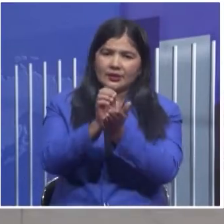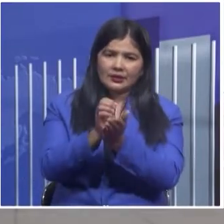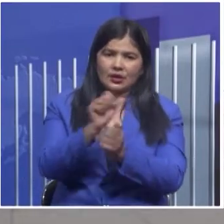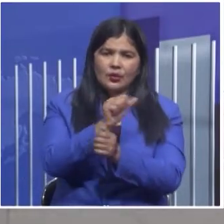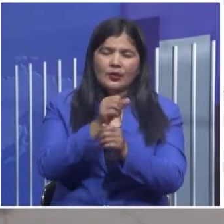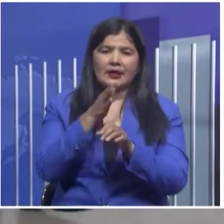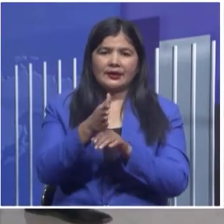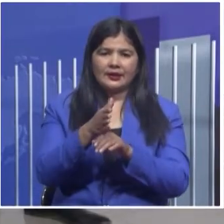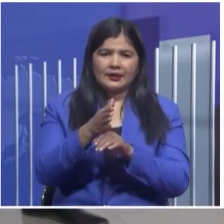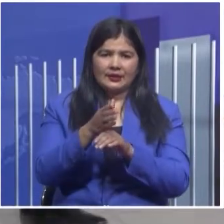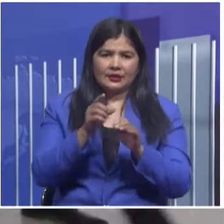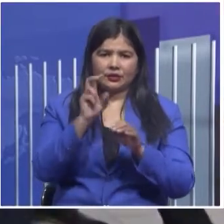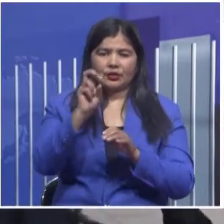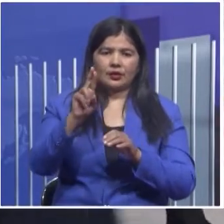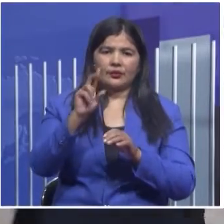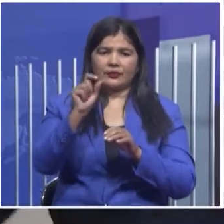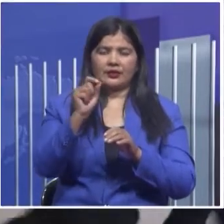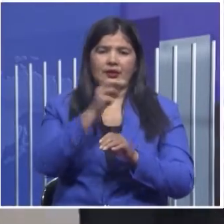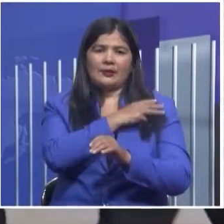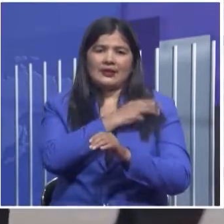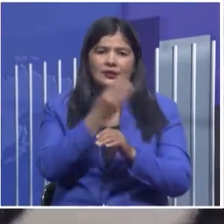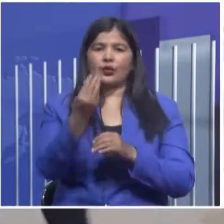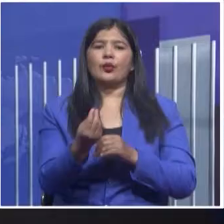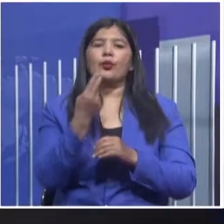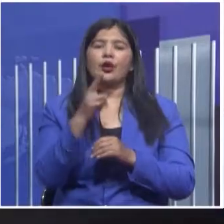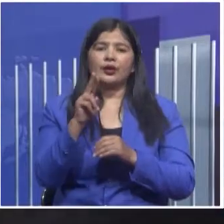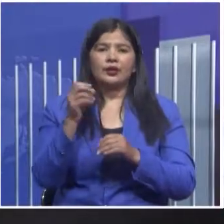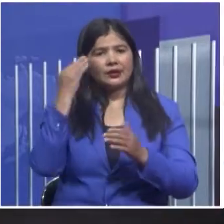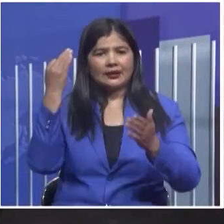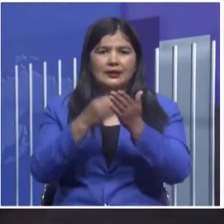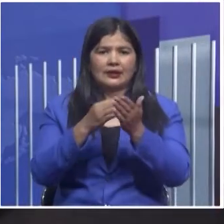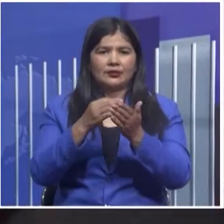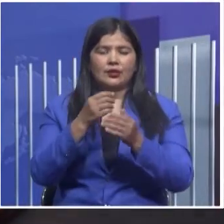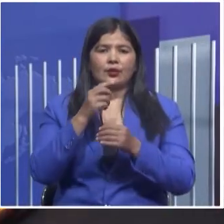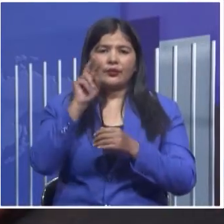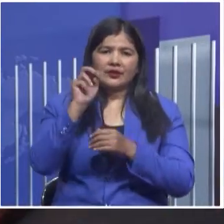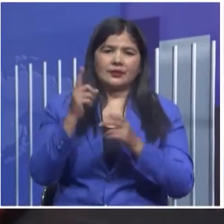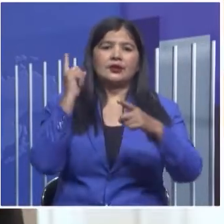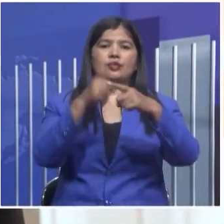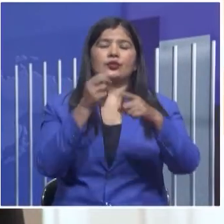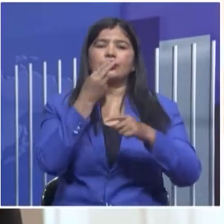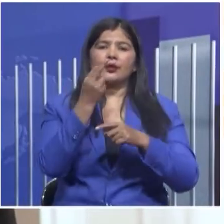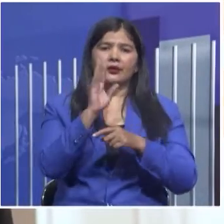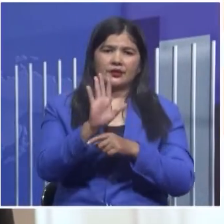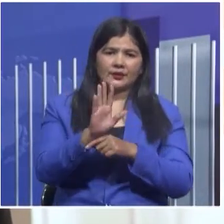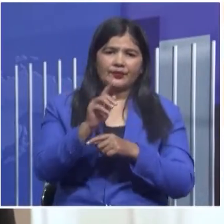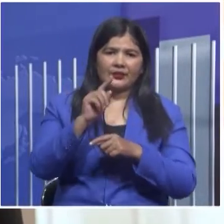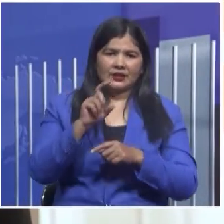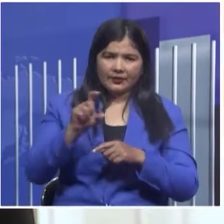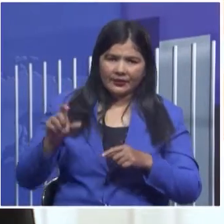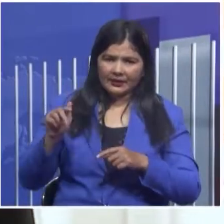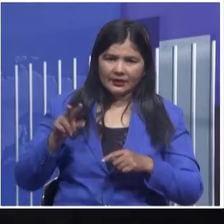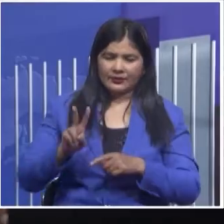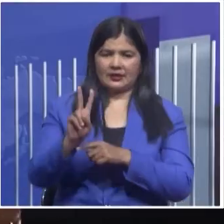उहाँले स्थायी दरबन्दीको जनशक्ति कम रहेको भन्दै त्यसतर्फ ध्यान जानुपर्नेमा जोड दिनुभयो। केशव भण्डारी,